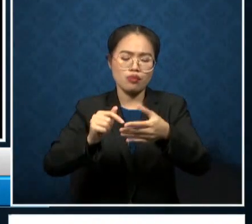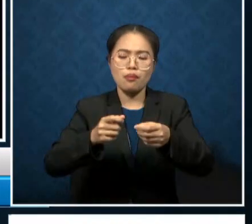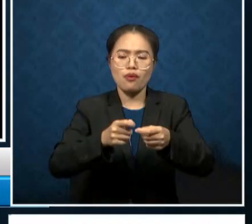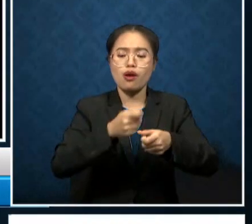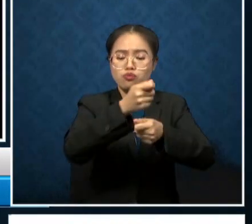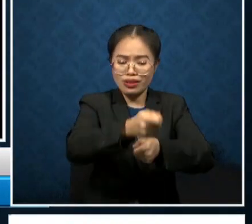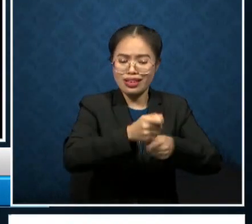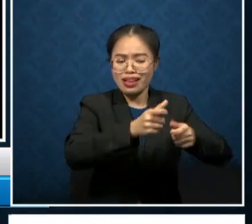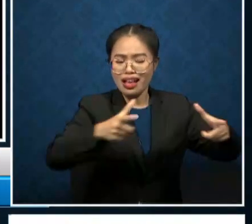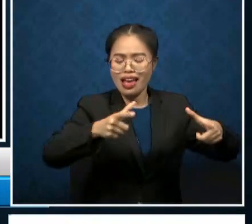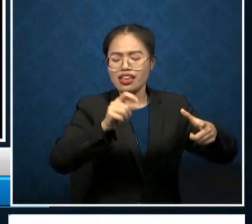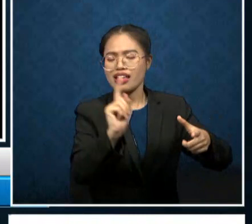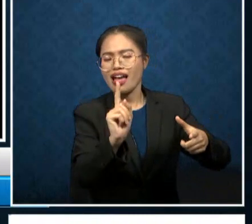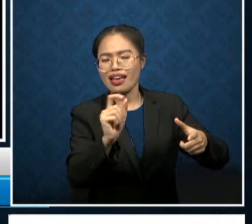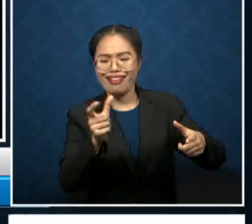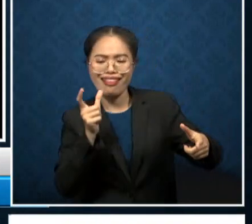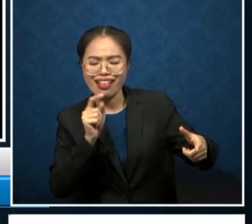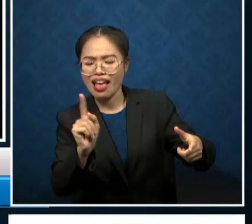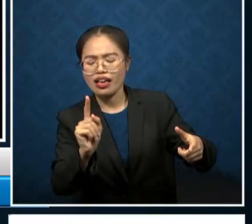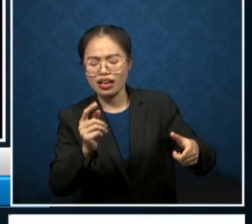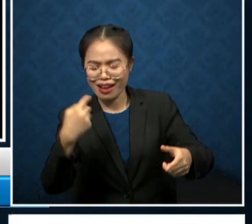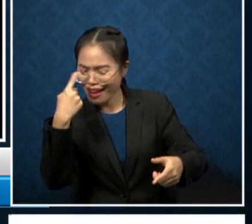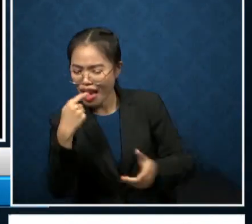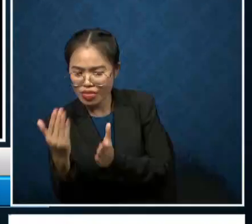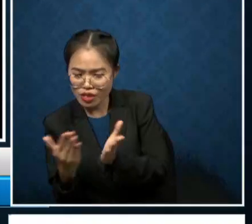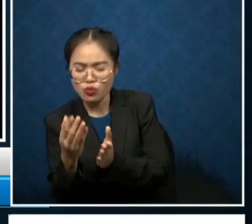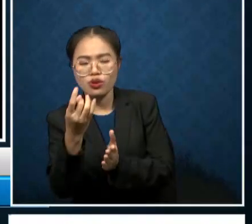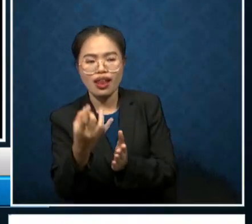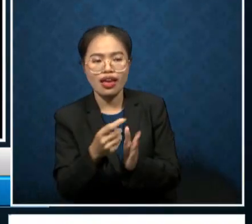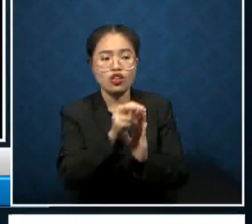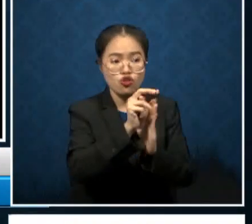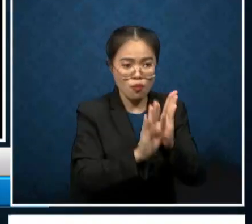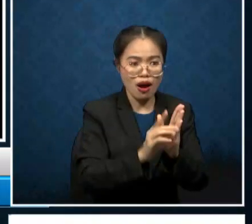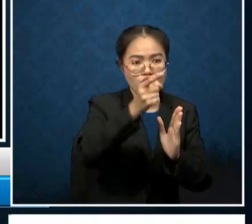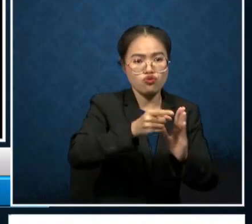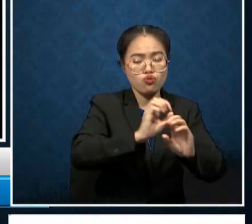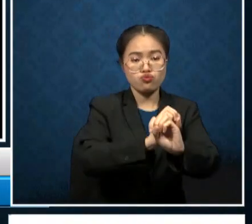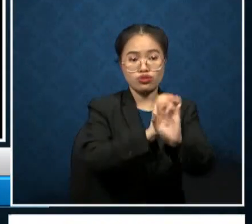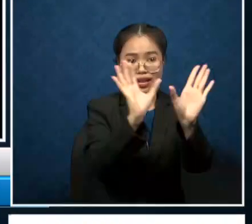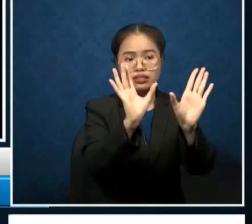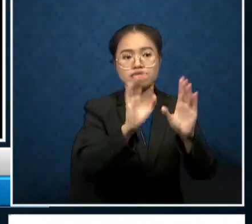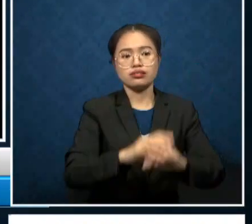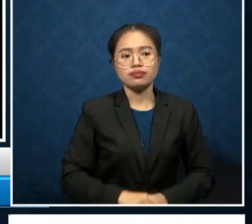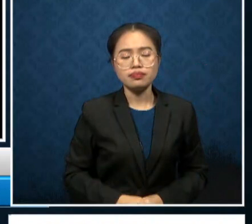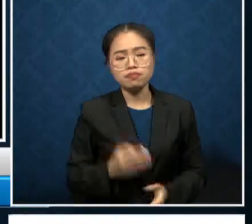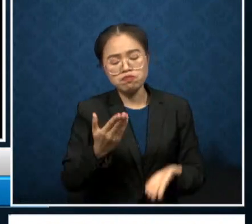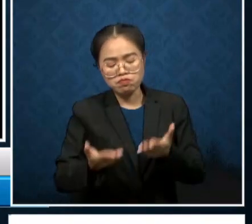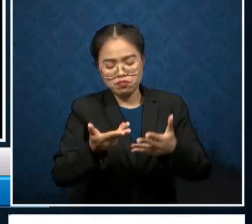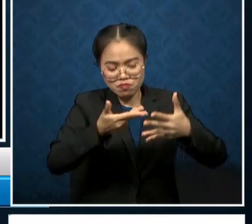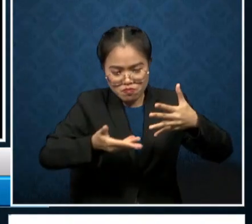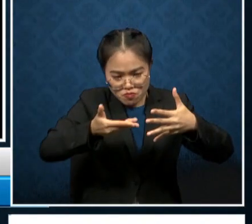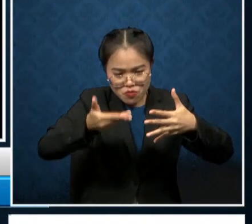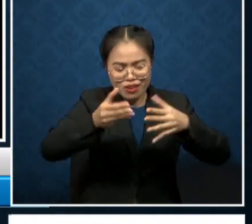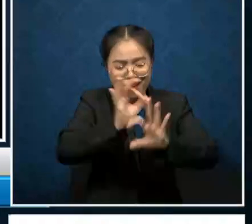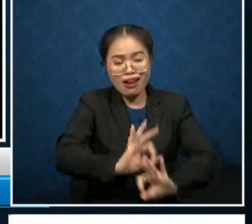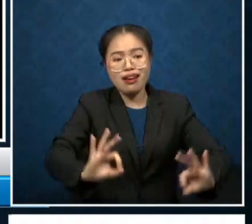ใหญ่แล้วขับเคลื่อนอย่างไรหน่วยไหนเข้าไปสนับสนุนตรงไหนอันนี้เรื่องนโยบายเรื่องนี้จะต้องมีความชัดเจนตั้งแต่เรื่องนโยบายของการยกระดับเรื่องนี้ให้เป็นเรื่อง